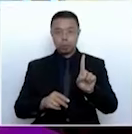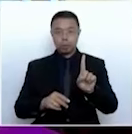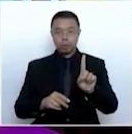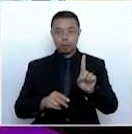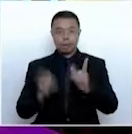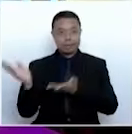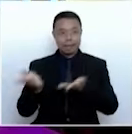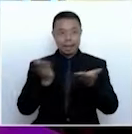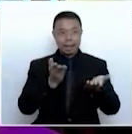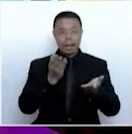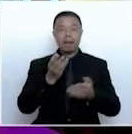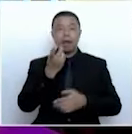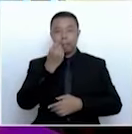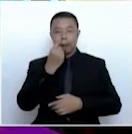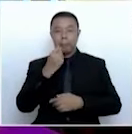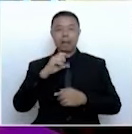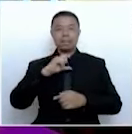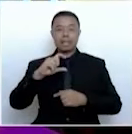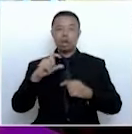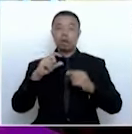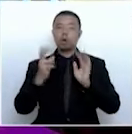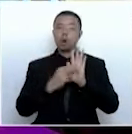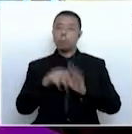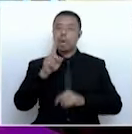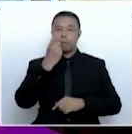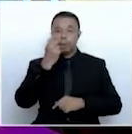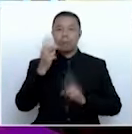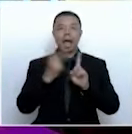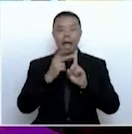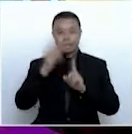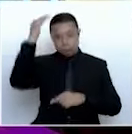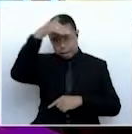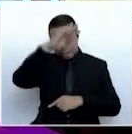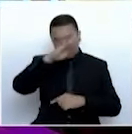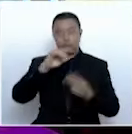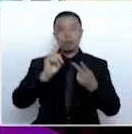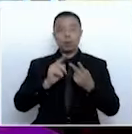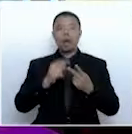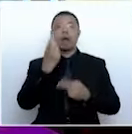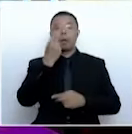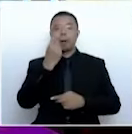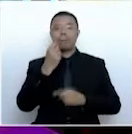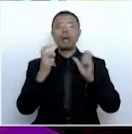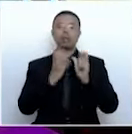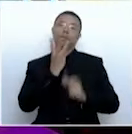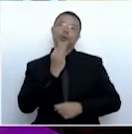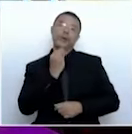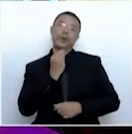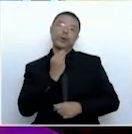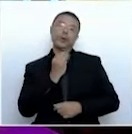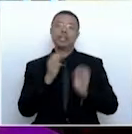itu kami persilakan pasangan calon nomor urut 1, Bapak Haji Muhammad Ridwan Kamil dan Bapak Haji